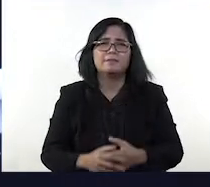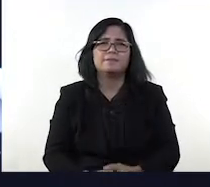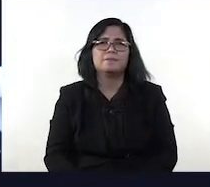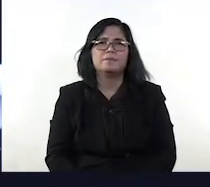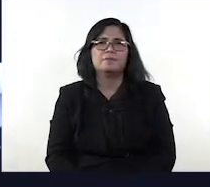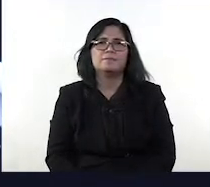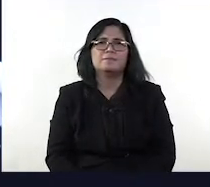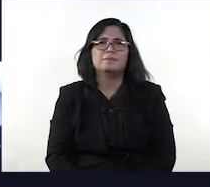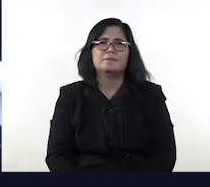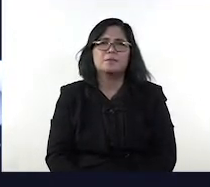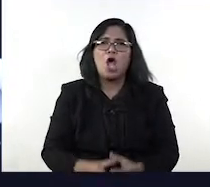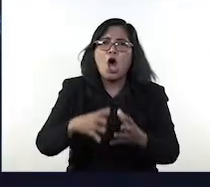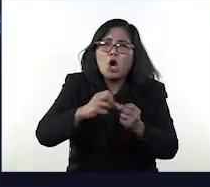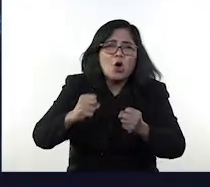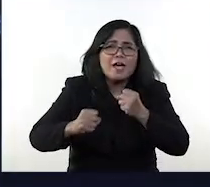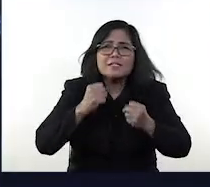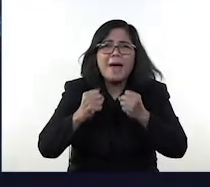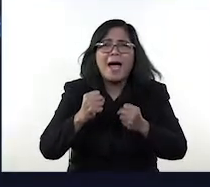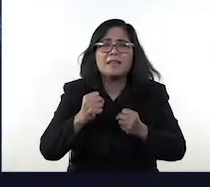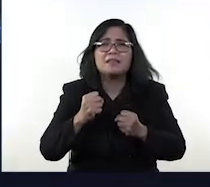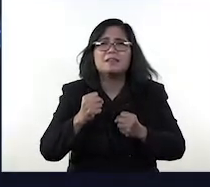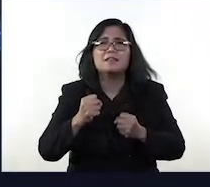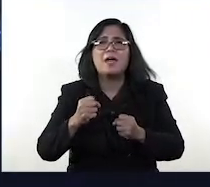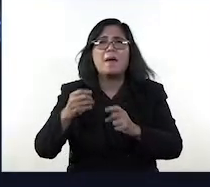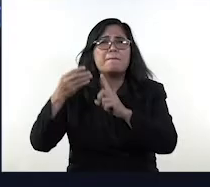nge-rap Putro antusias ini